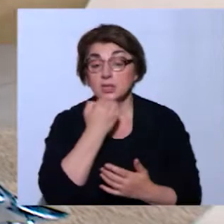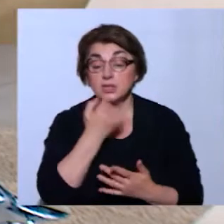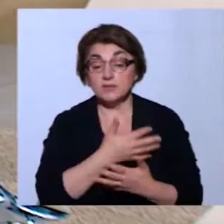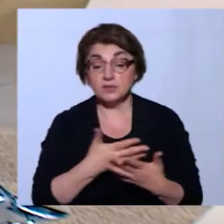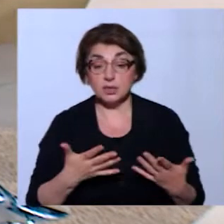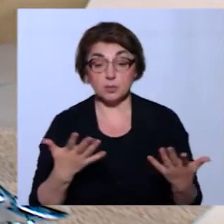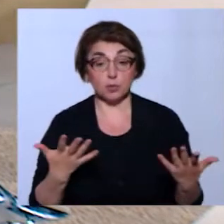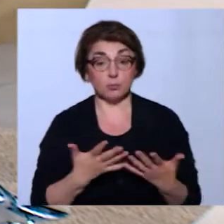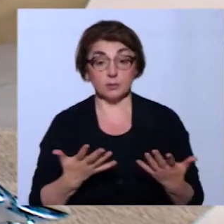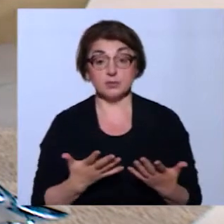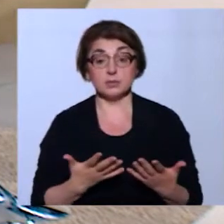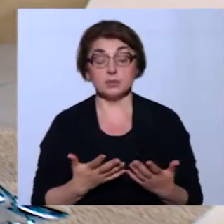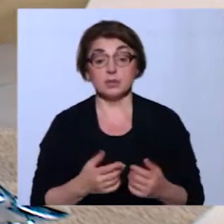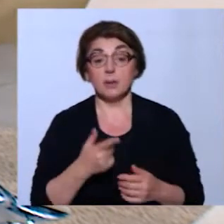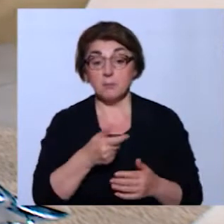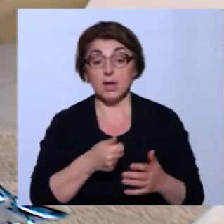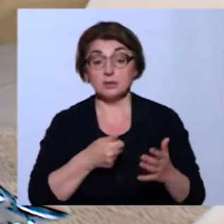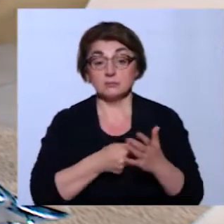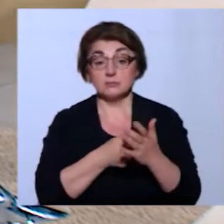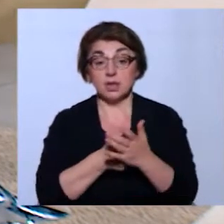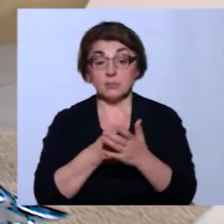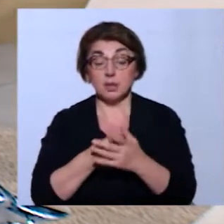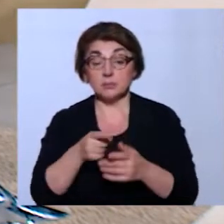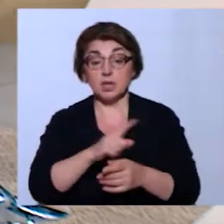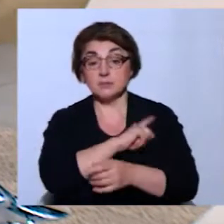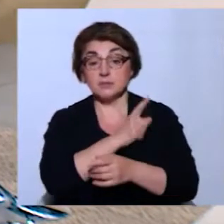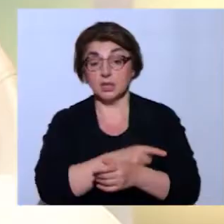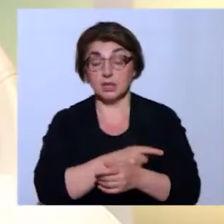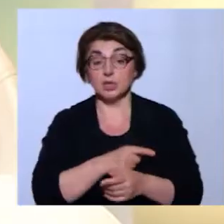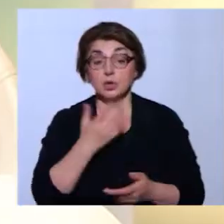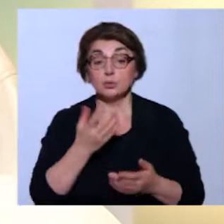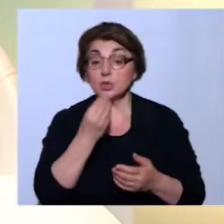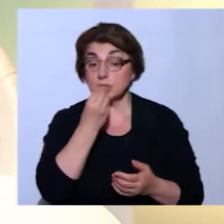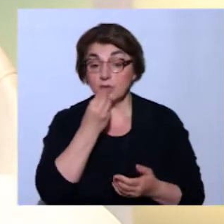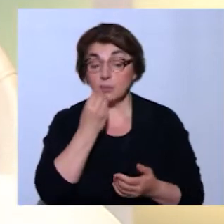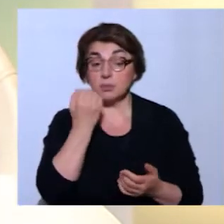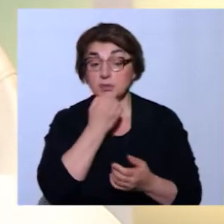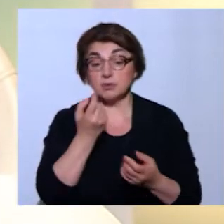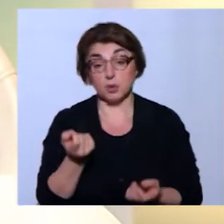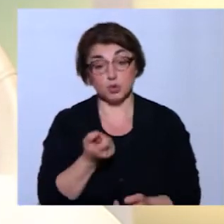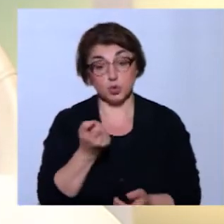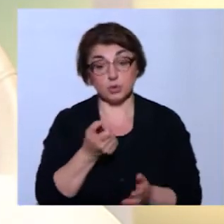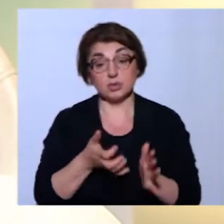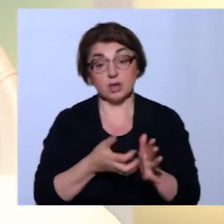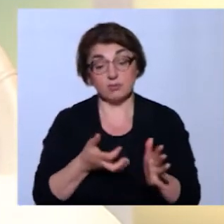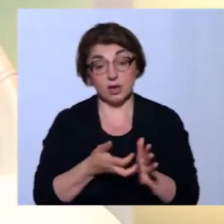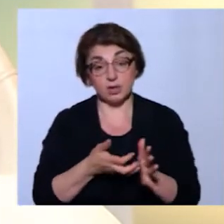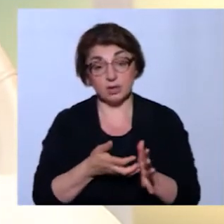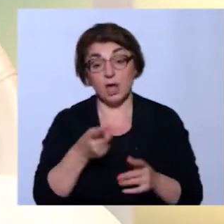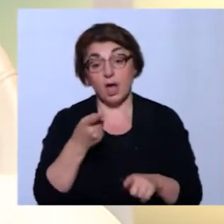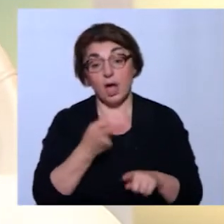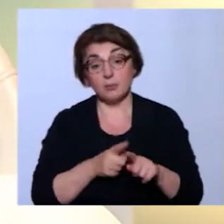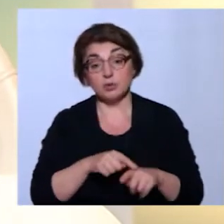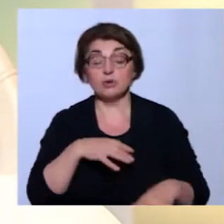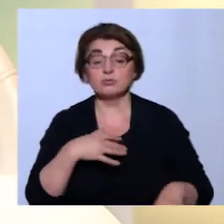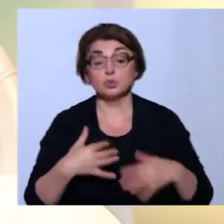ნივთიერებები, რომლებიც მათ ანიჭებენ ამ ენერგიას. თუ ეს საკვები ნივთიერებები ცოტა ან არ არის, მაშინ ჩვენ